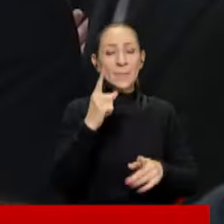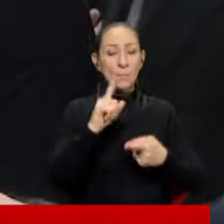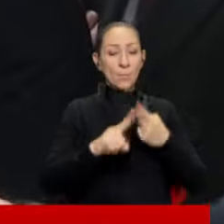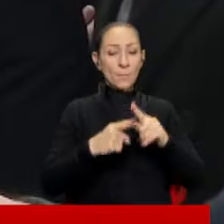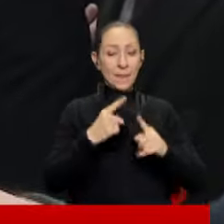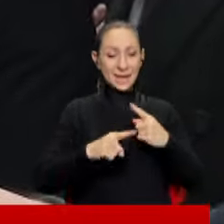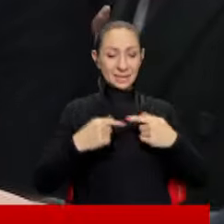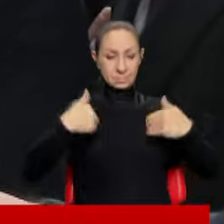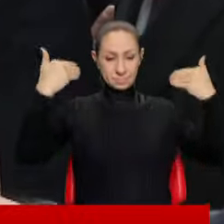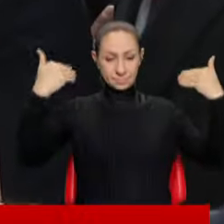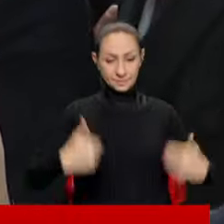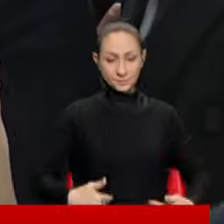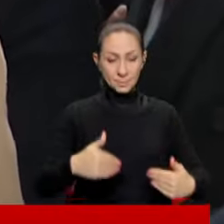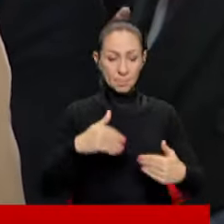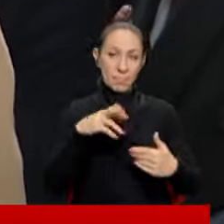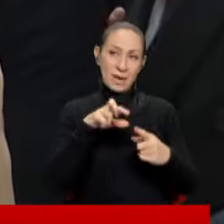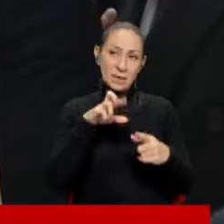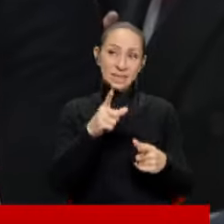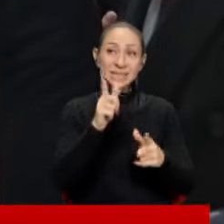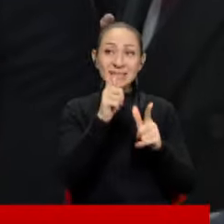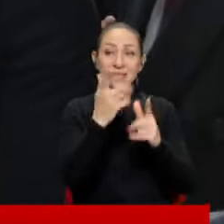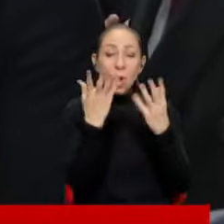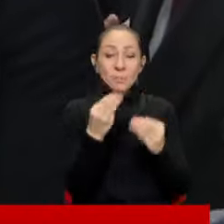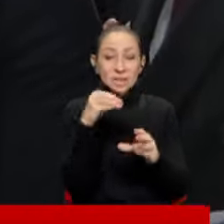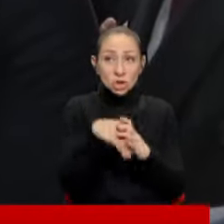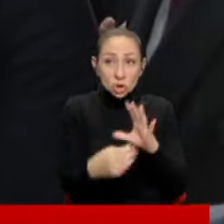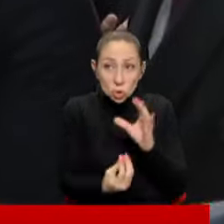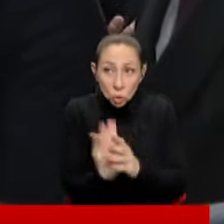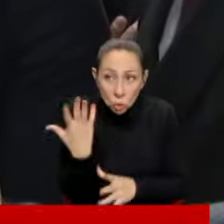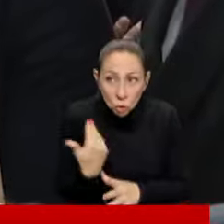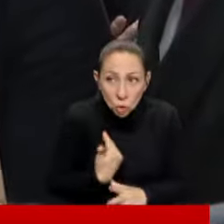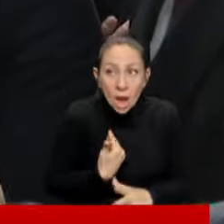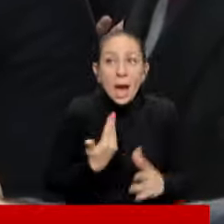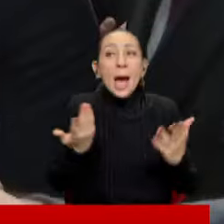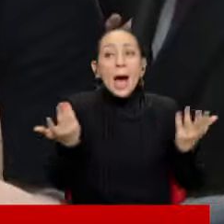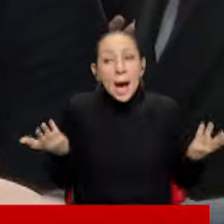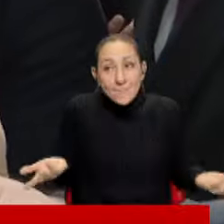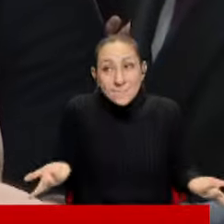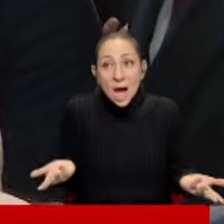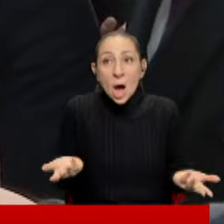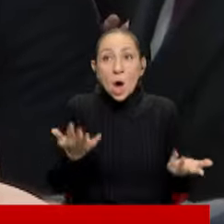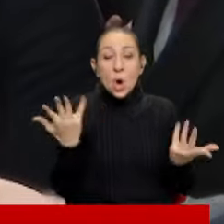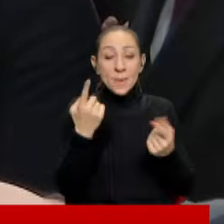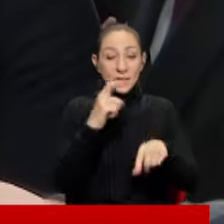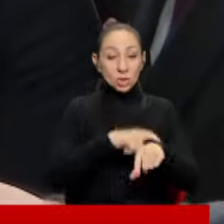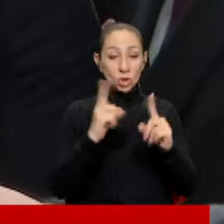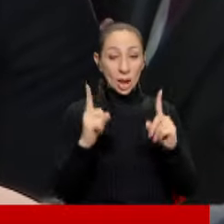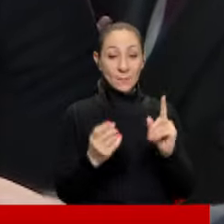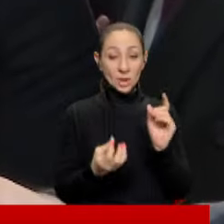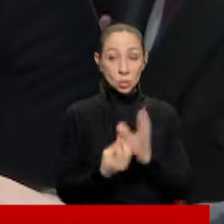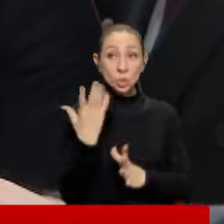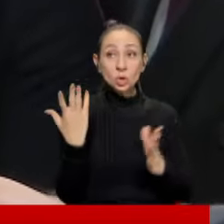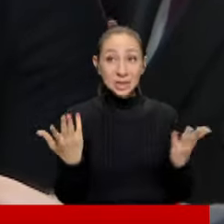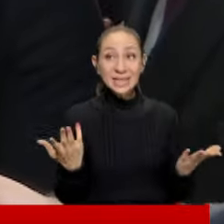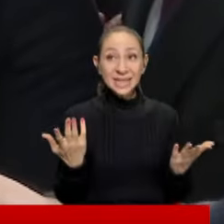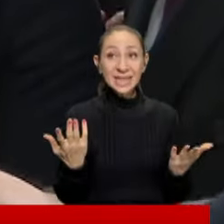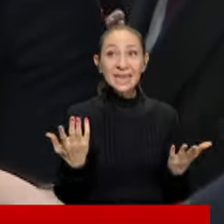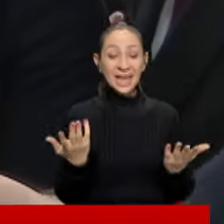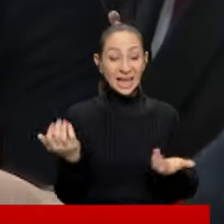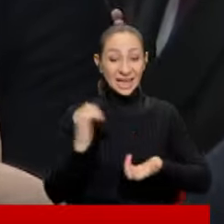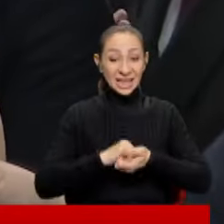siyasi partiyiz, sizin sesiniz olmak üzere kurulduk. Fakat öyle bir dönemde kurulduk ki,